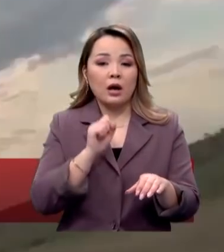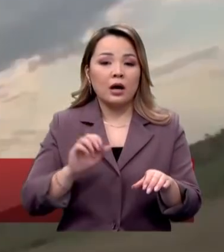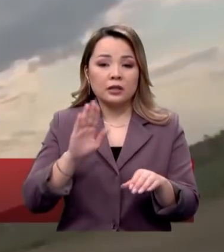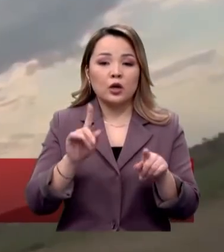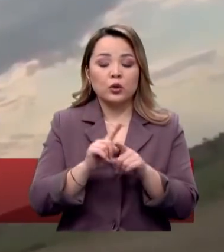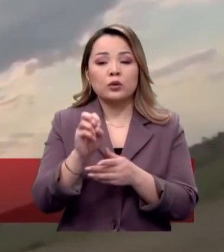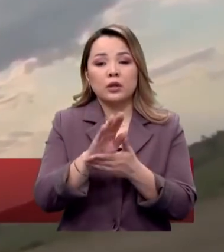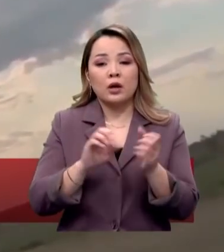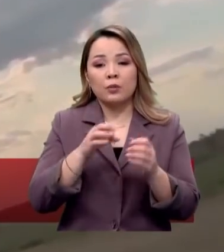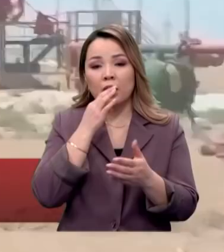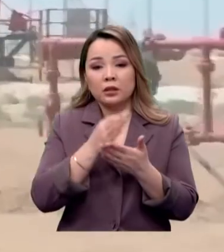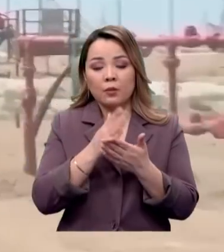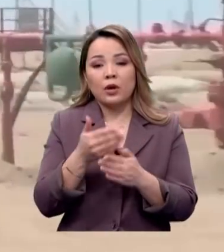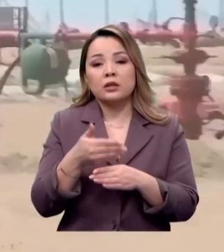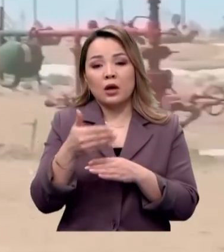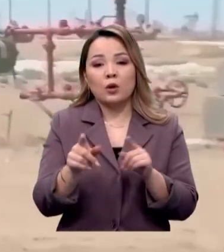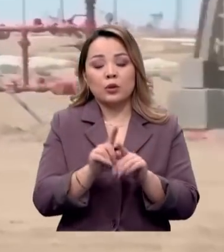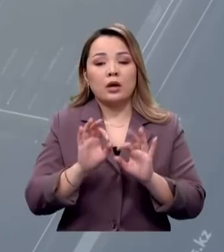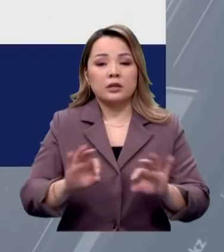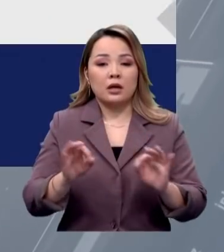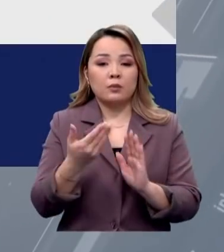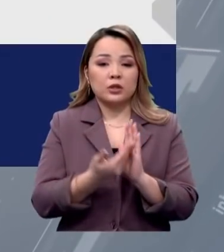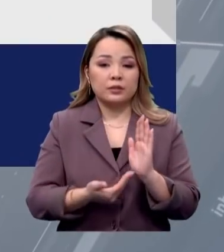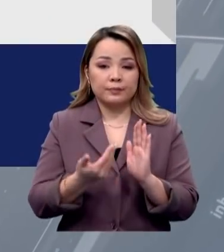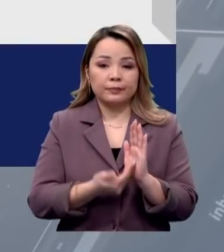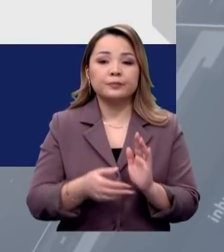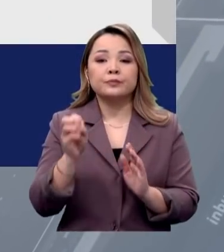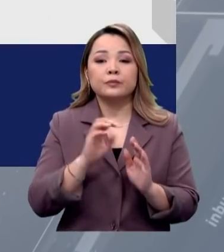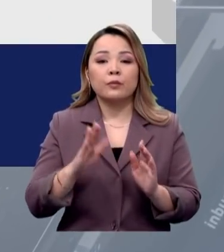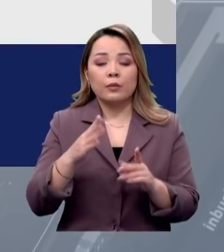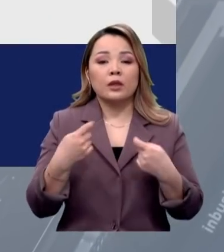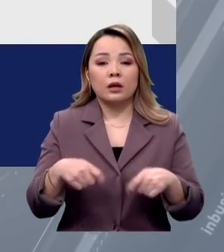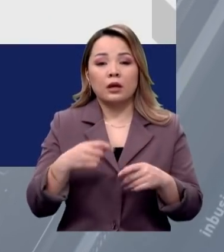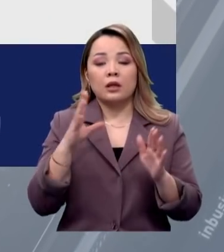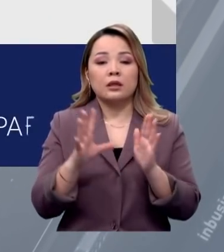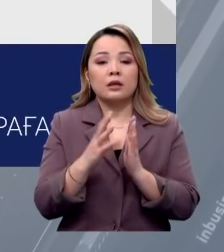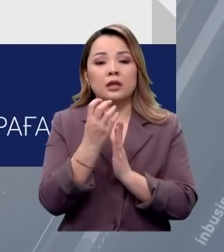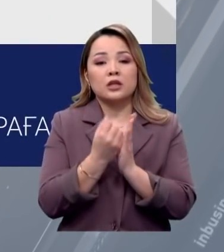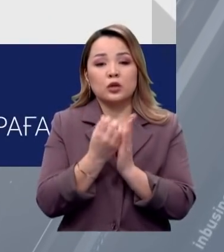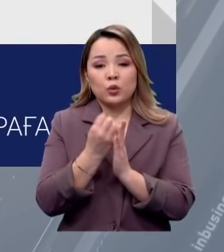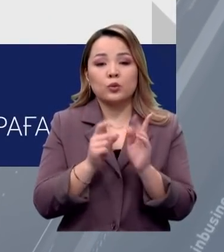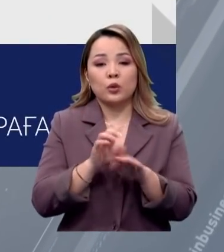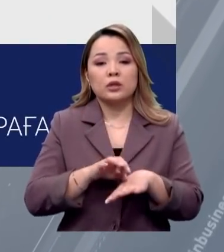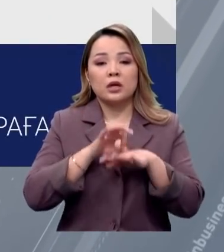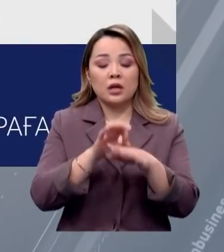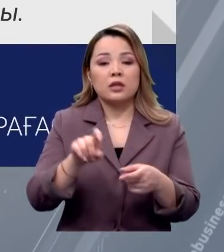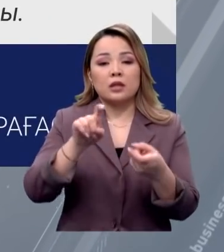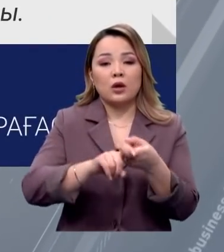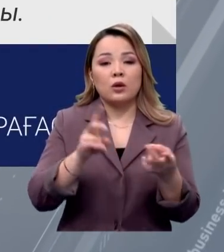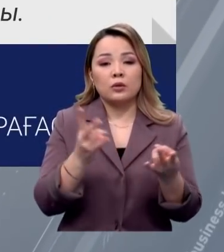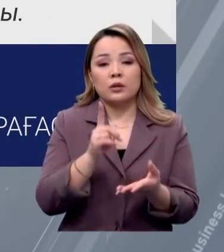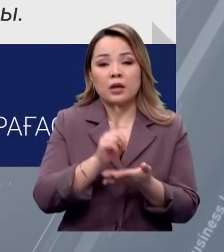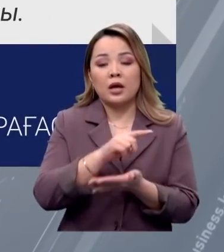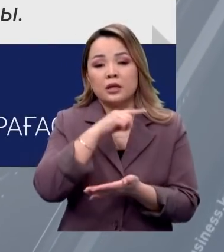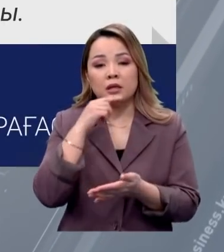кеңейтуі керек еді, бірақ кешігіп қалды дейді сарапшы. Еуропалық нарыққа энергия ресурстарын жеткізуге тәуелді болмау үшін Ресей